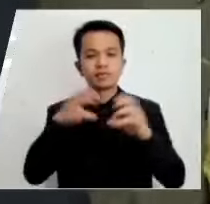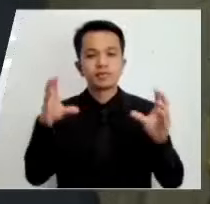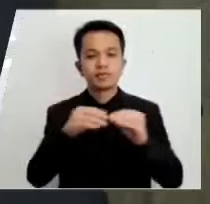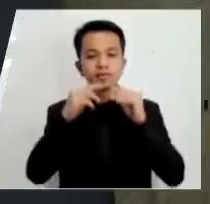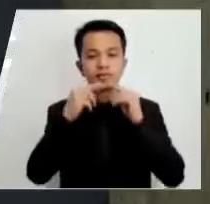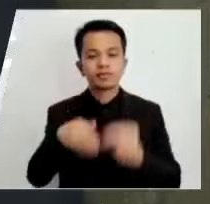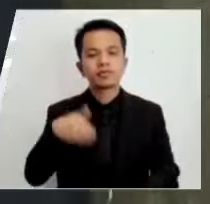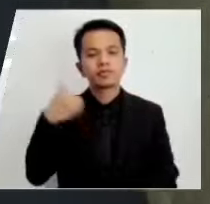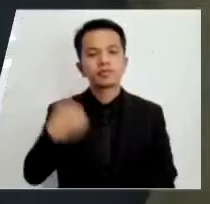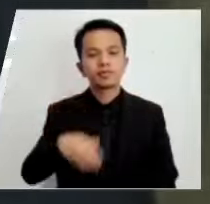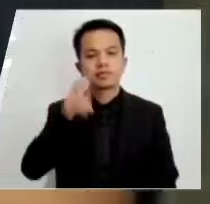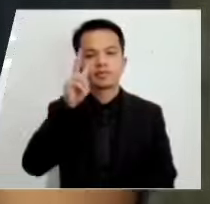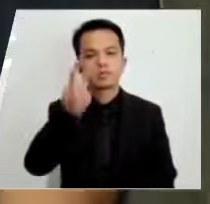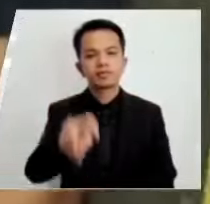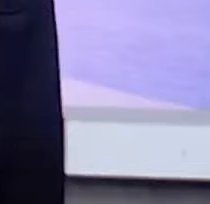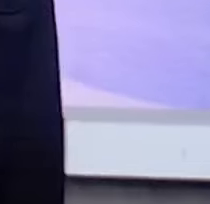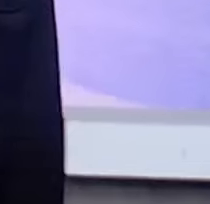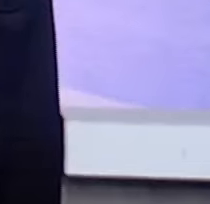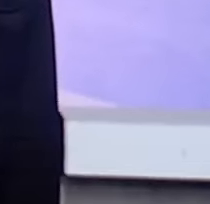Alegre ang inyong saksi.